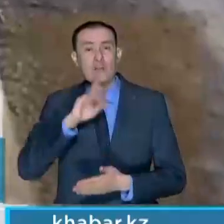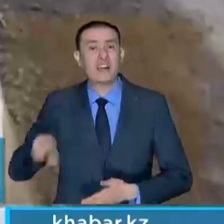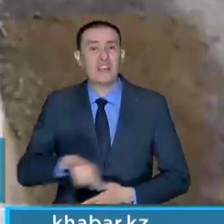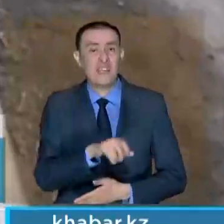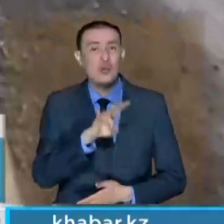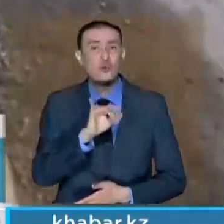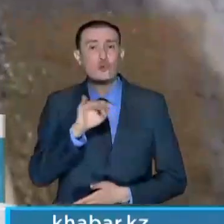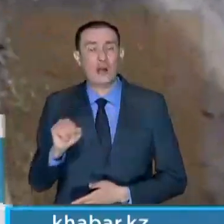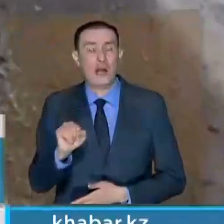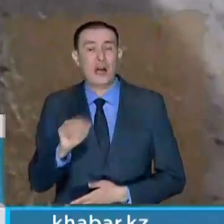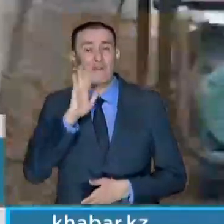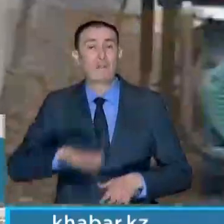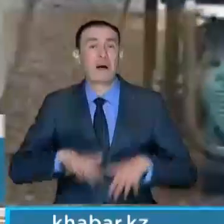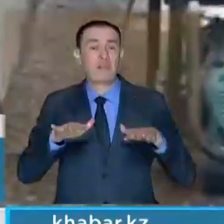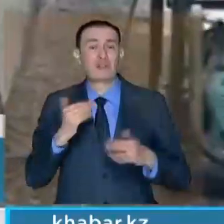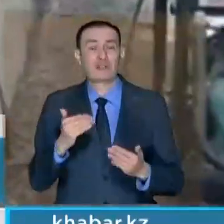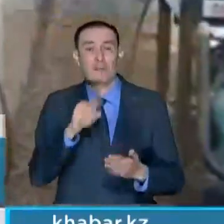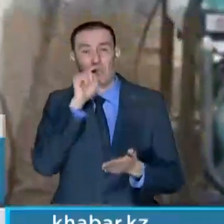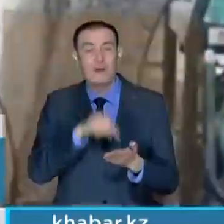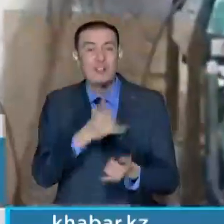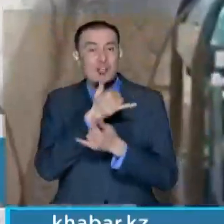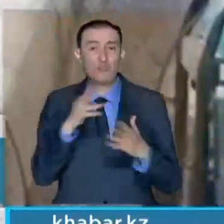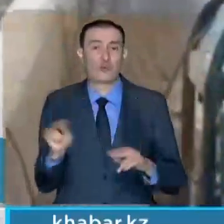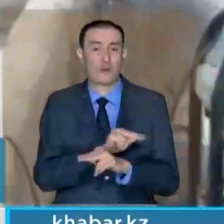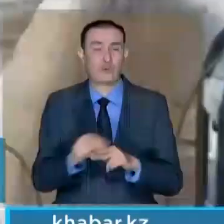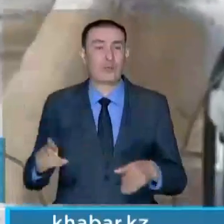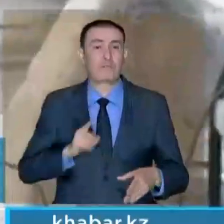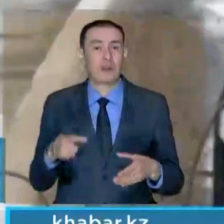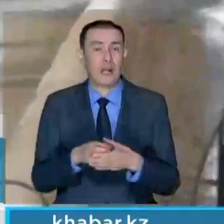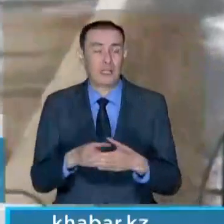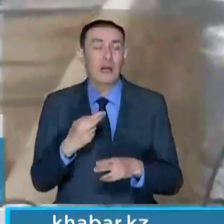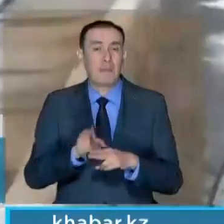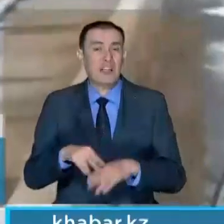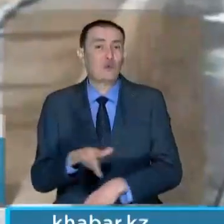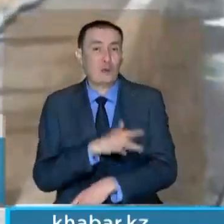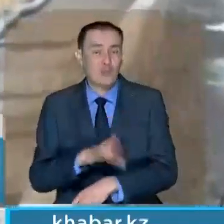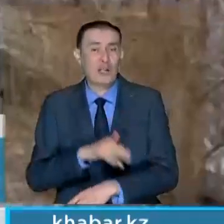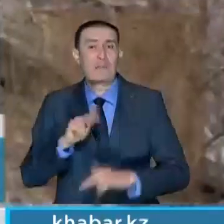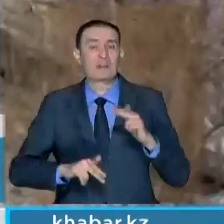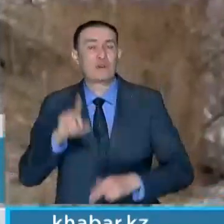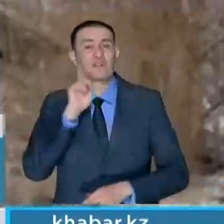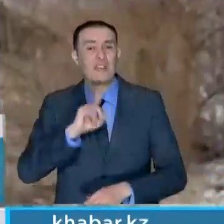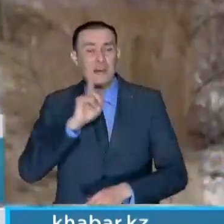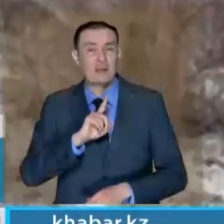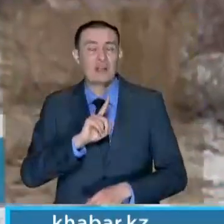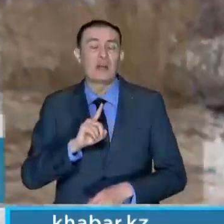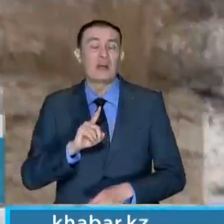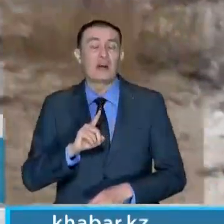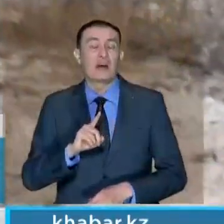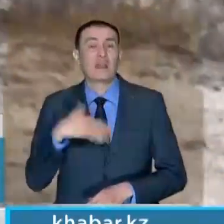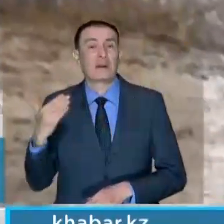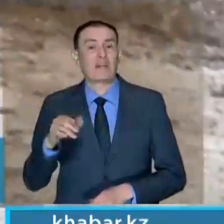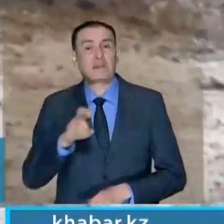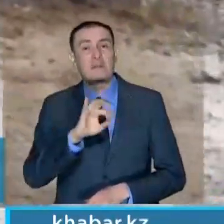Нуры. Сезонный паводок затрудняет туда доступ ремонтным бригадам. Поэтому коммунальщики протянули на правый берег, где в основном